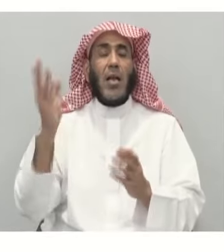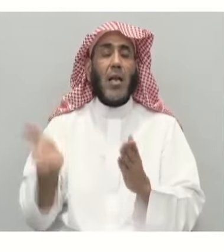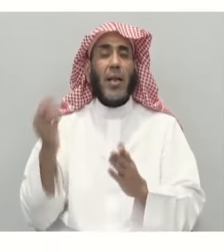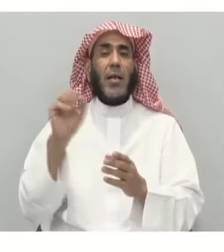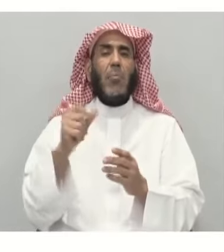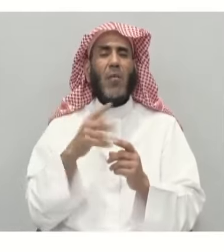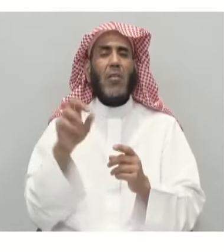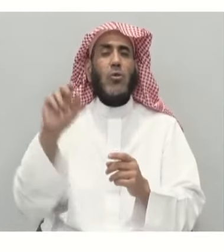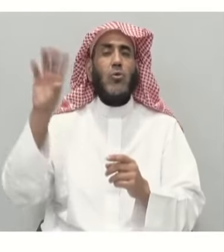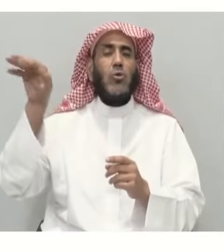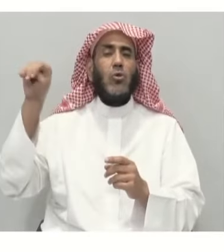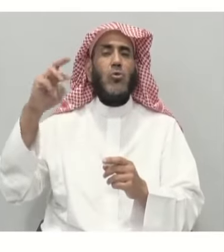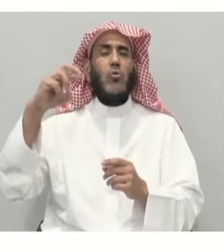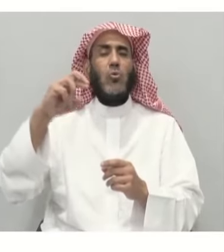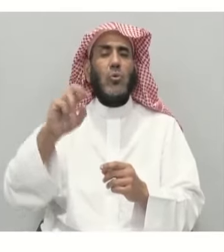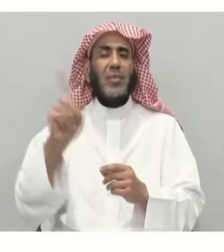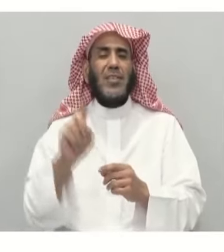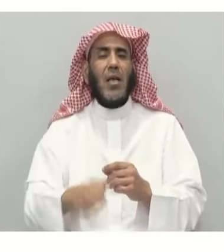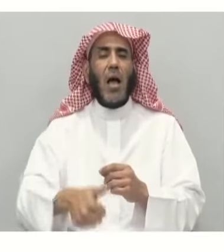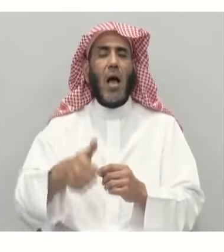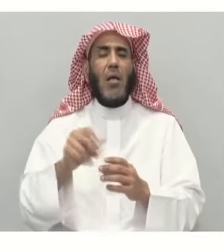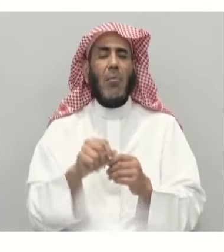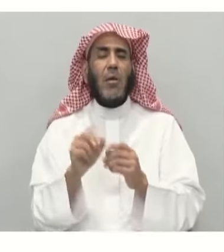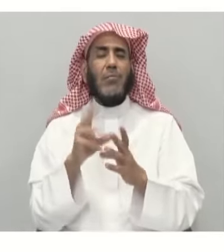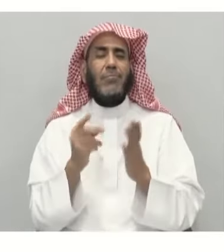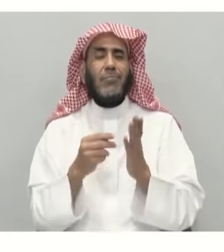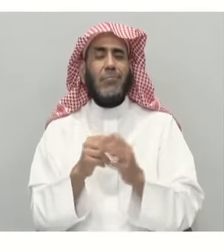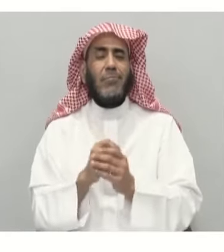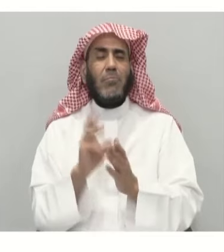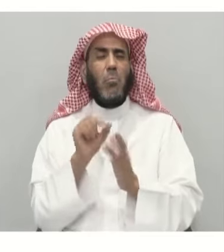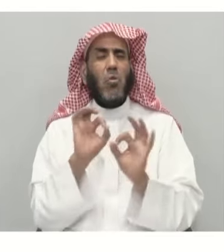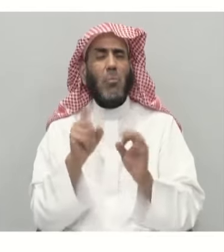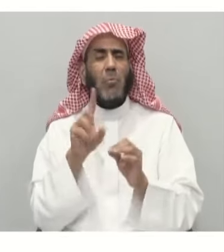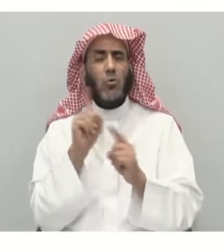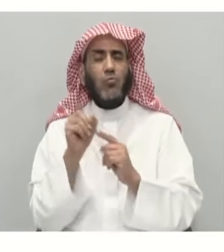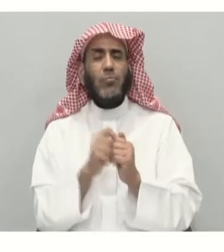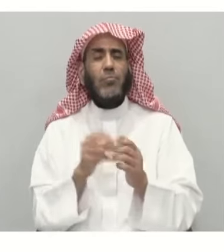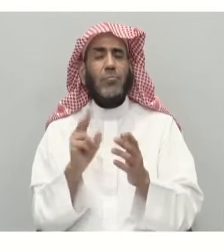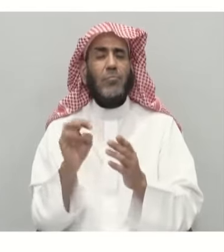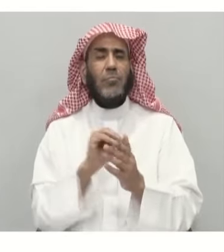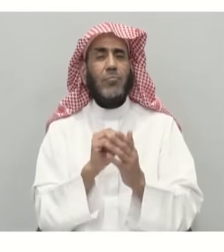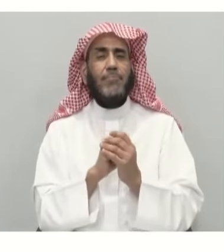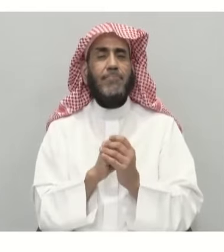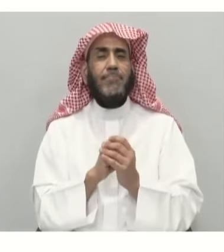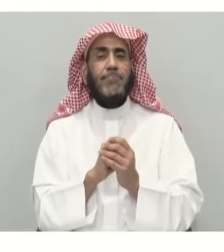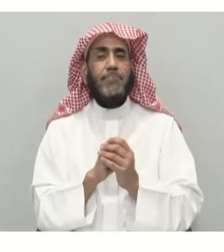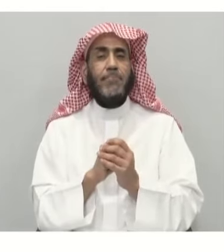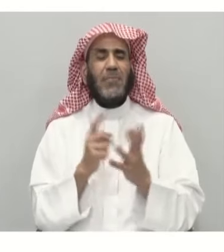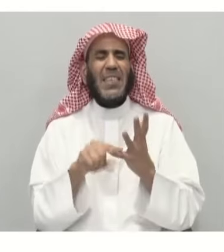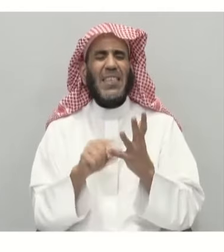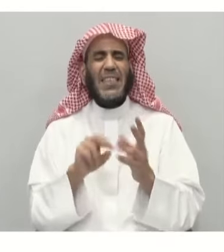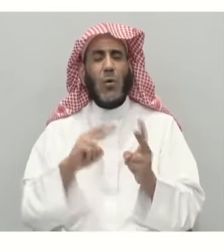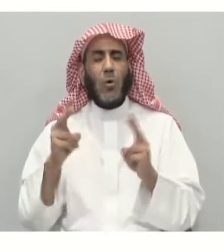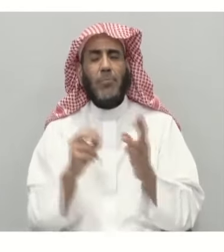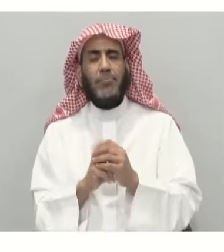جزءا هنا ايضا كيف كتبت الهمزه وتراعي اثناء كتابتك او حلك لمثل هذا السؤال قضيه تنويع